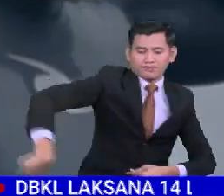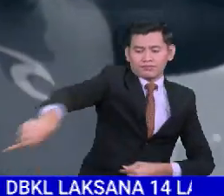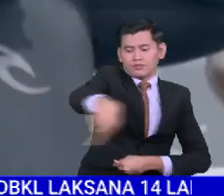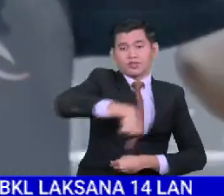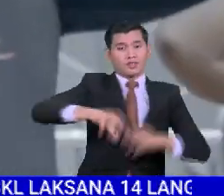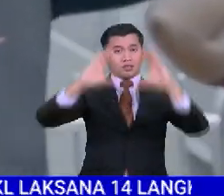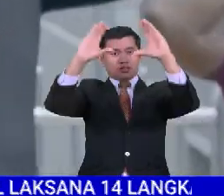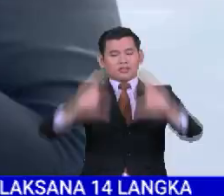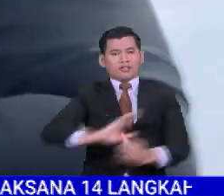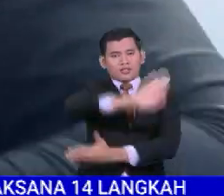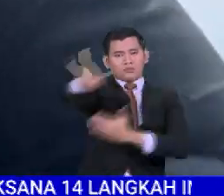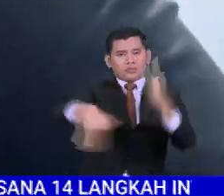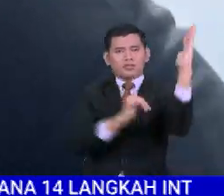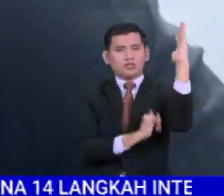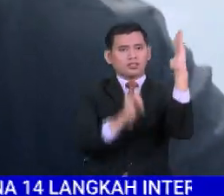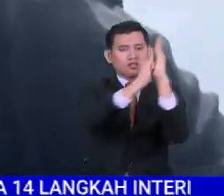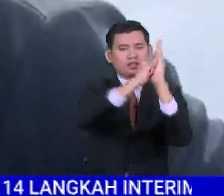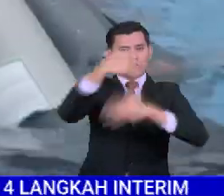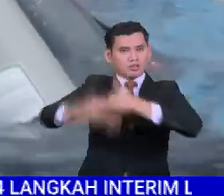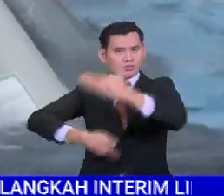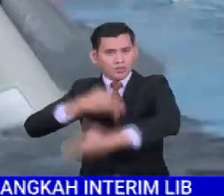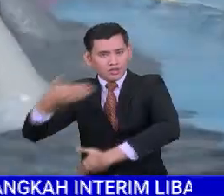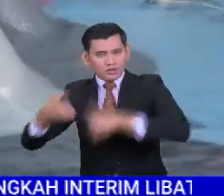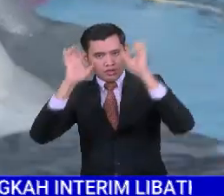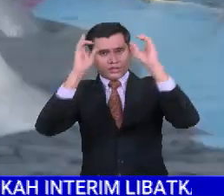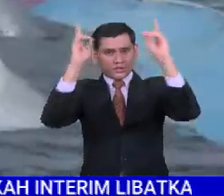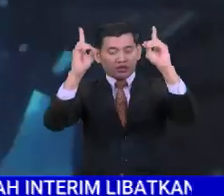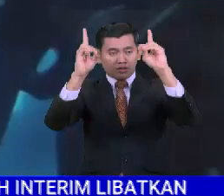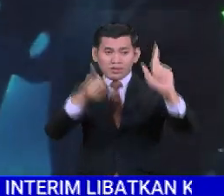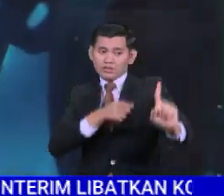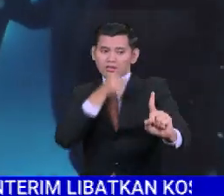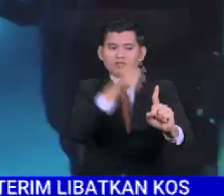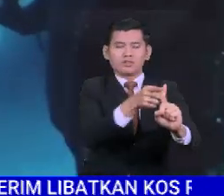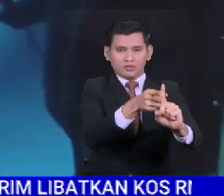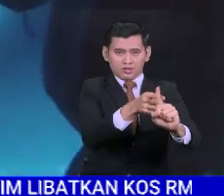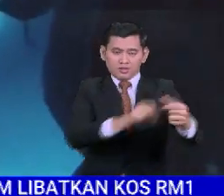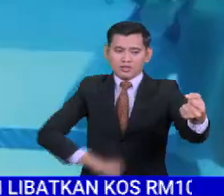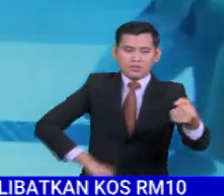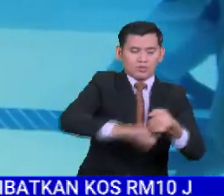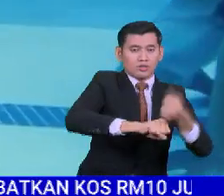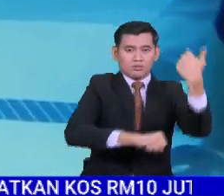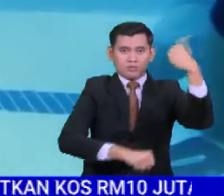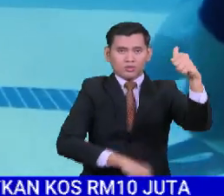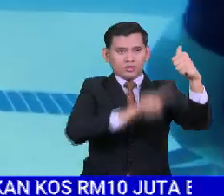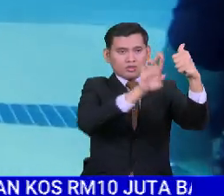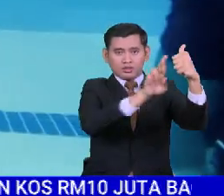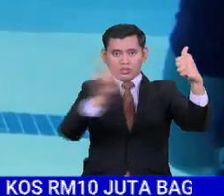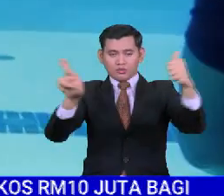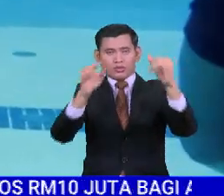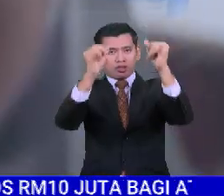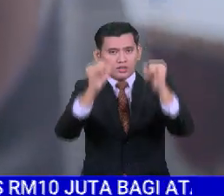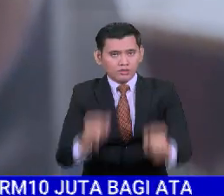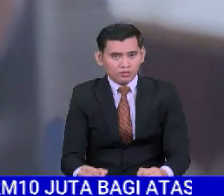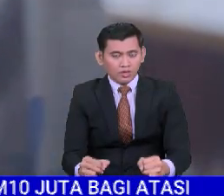Secara keseluruhan, Yayasan Peneraju mensasarkan untuk membiayai lebih 10,600 individu tahun ini